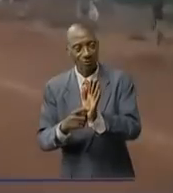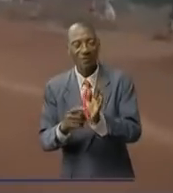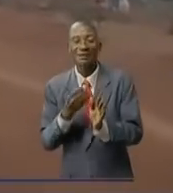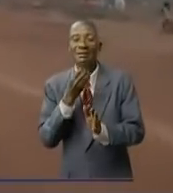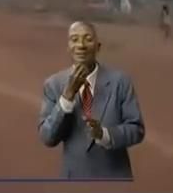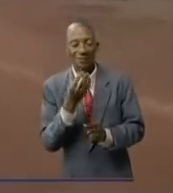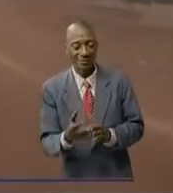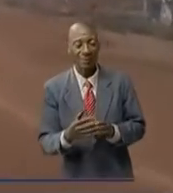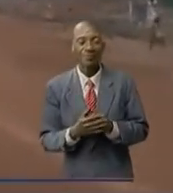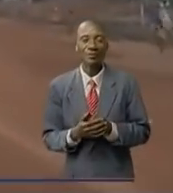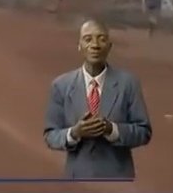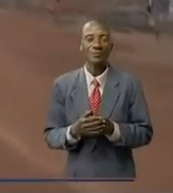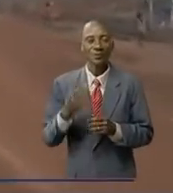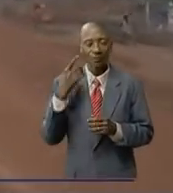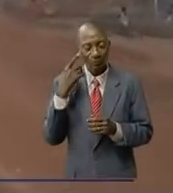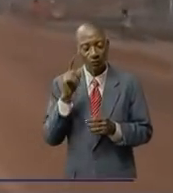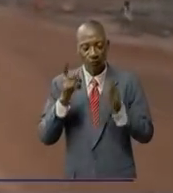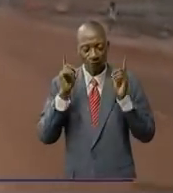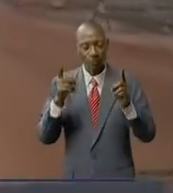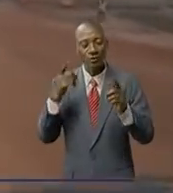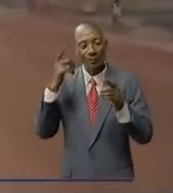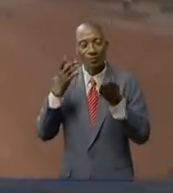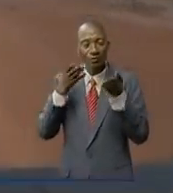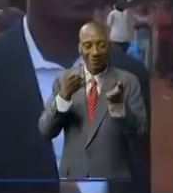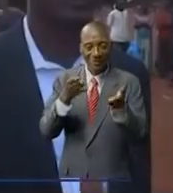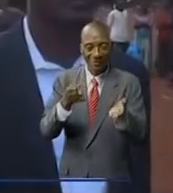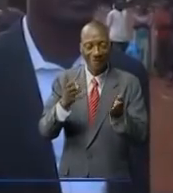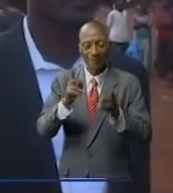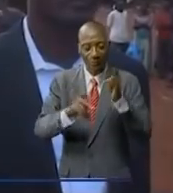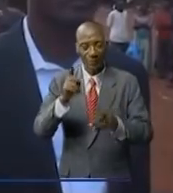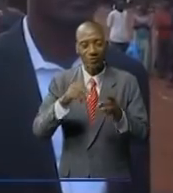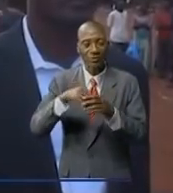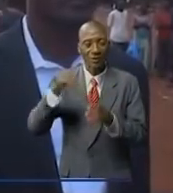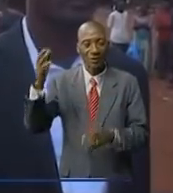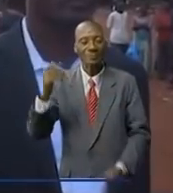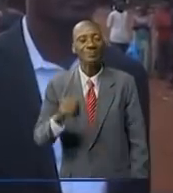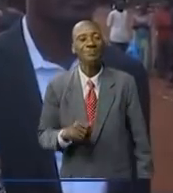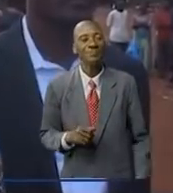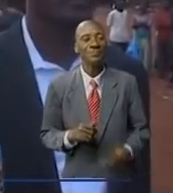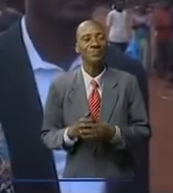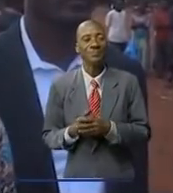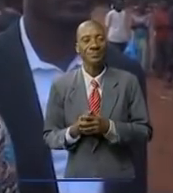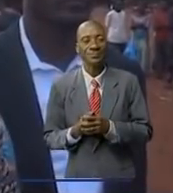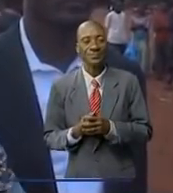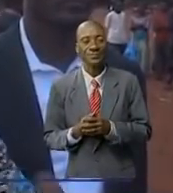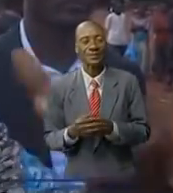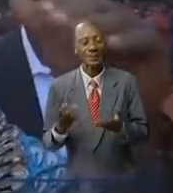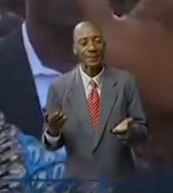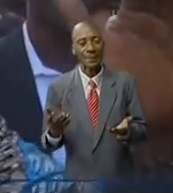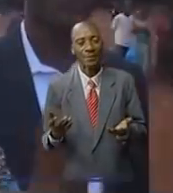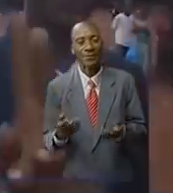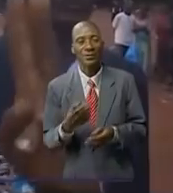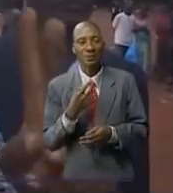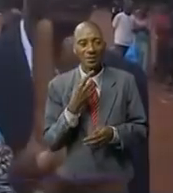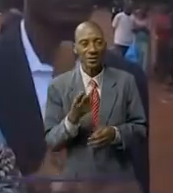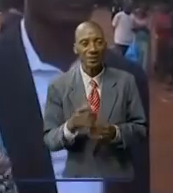pour renforcer ces chantiers de la création du corridor oriental. Ici, c'est seulement d'une petite intelligence et d'une certaine ingéniosité pour qu'on arrive